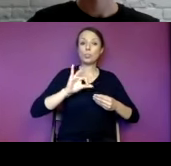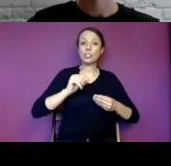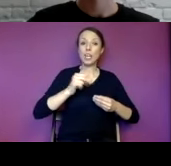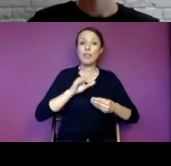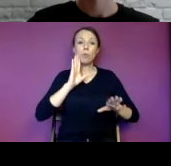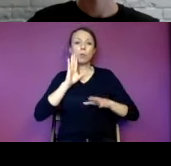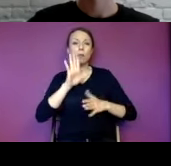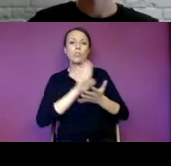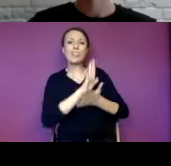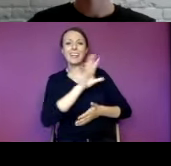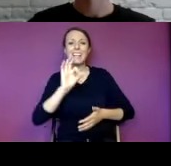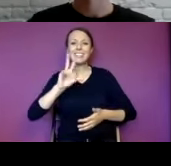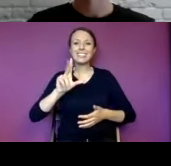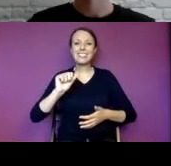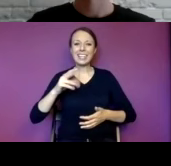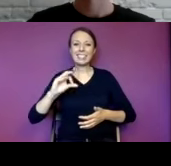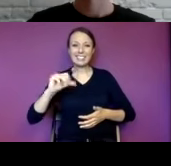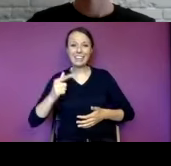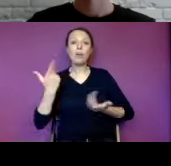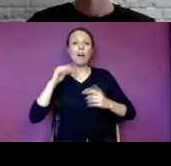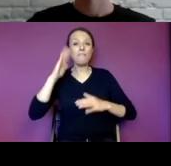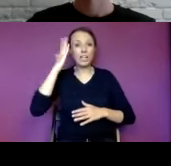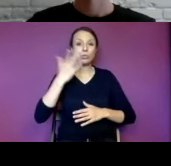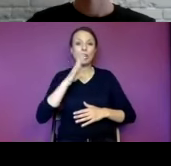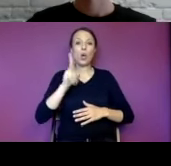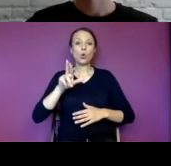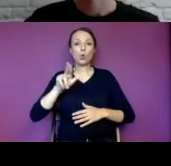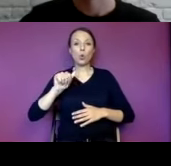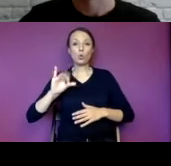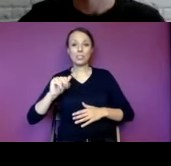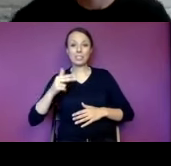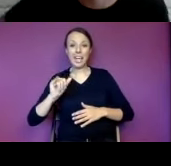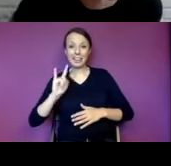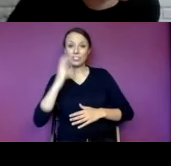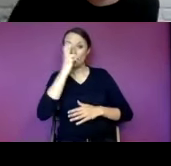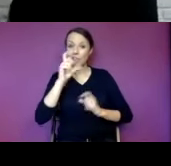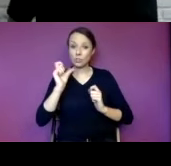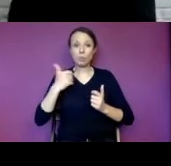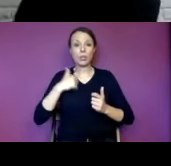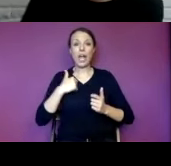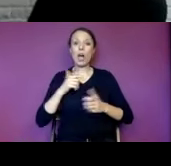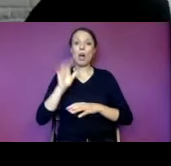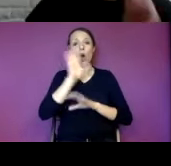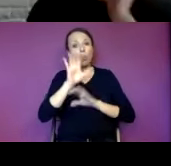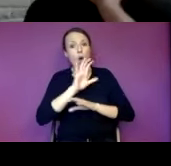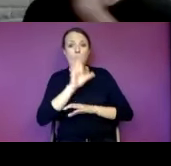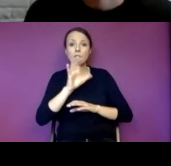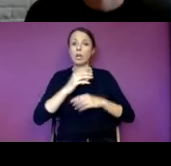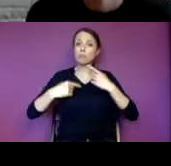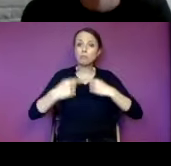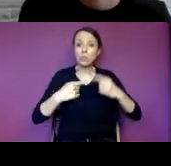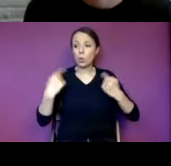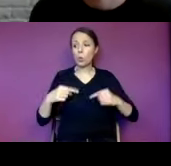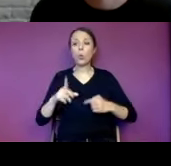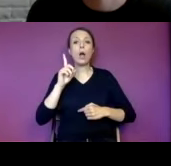skansenowatości. To znaczy akurat przypadek kruszynian jest o tyle ciekawy, ja nie śledziłam tej sprawy na bieżąco, ale jest w tym sensie ciekawe, że z